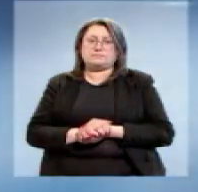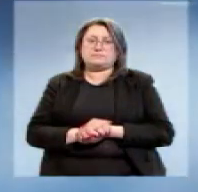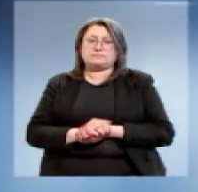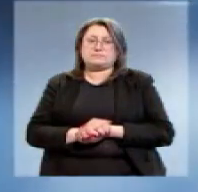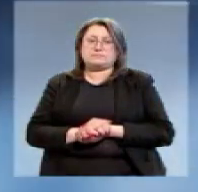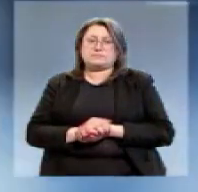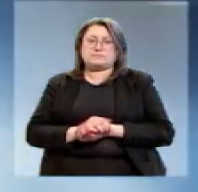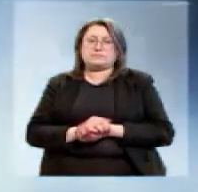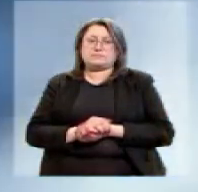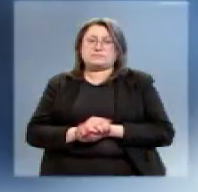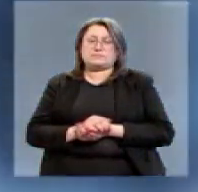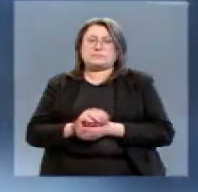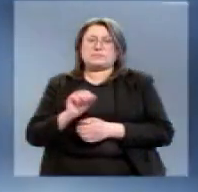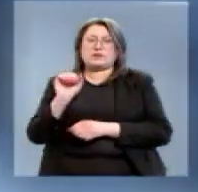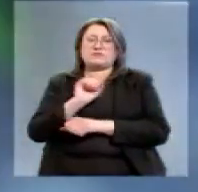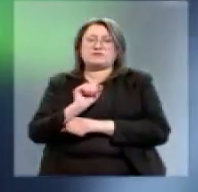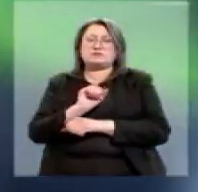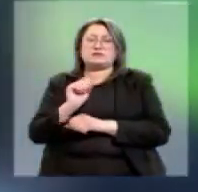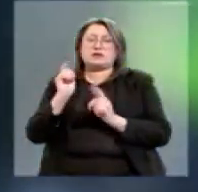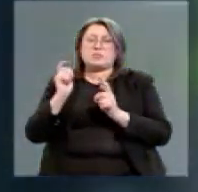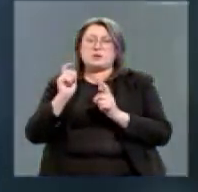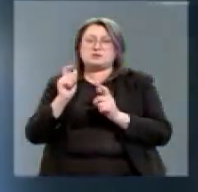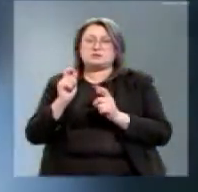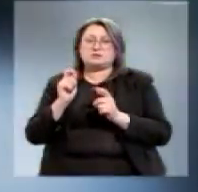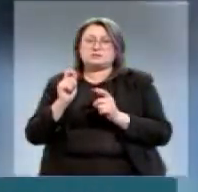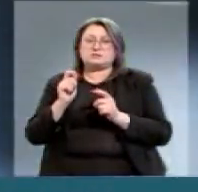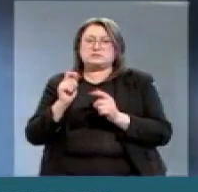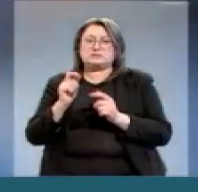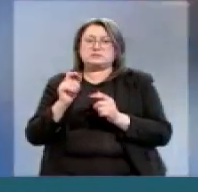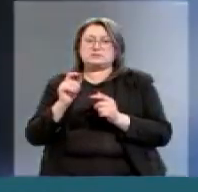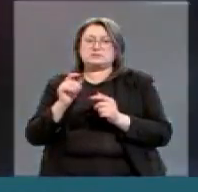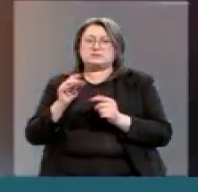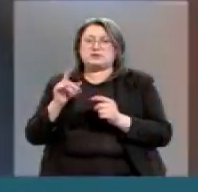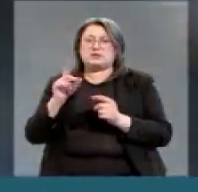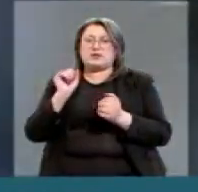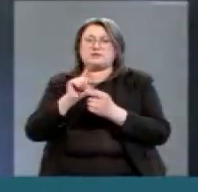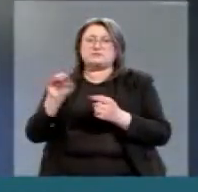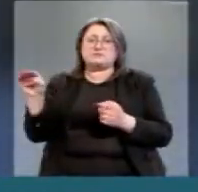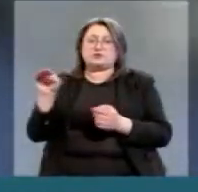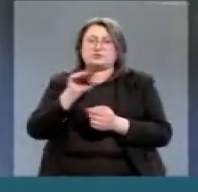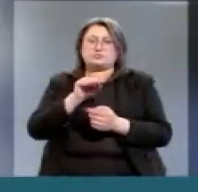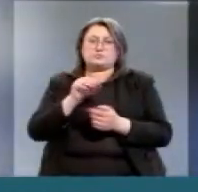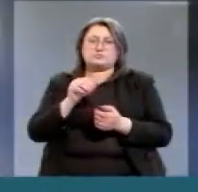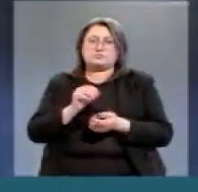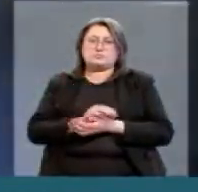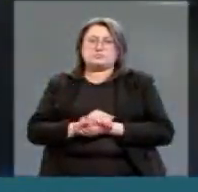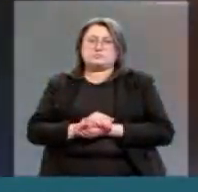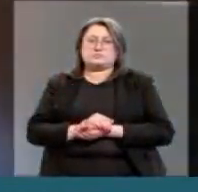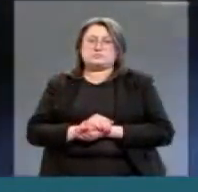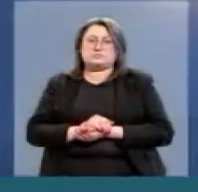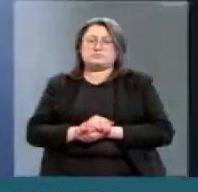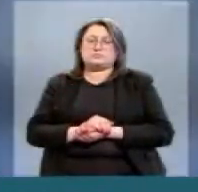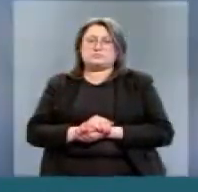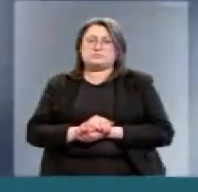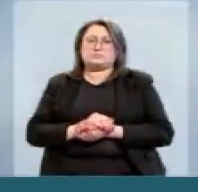Қостанай Әулекөл Сұрған автожолының 187 шақырымында қарсы қозғалыс жолына шығып кеткен көлікпен соқтығысу салдарынан КамАЗ